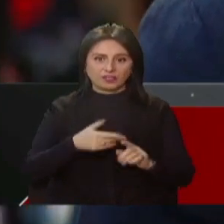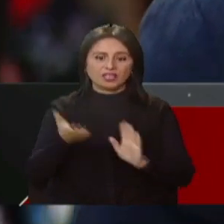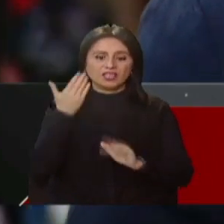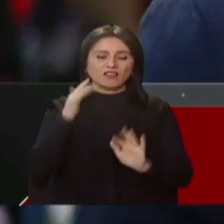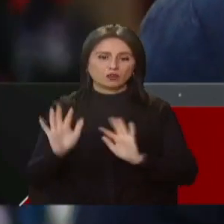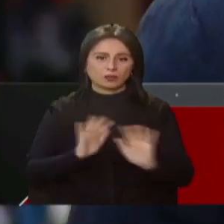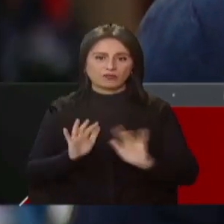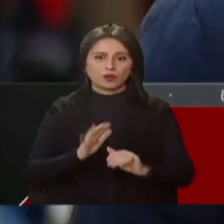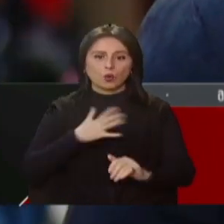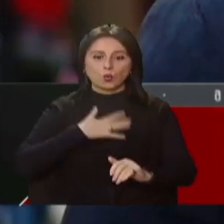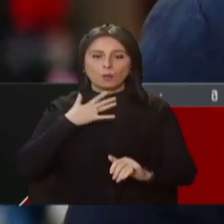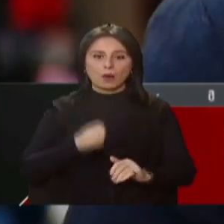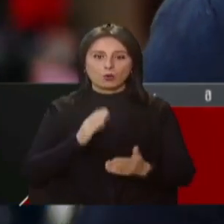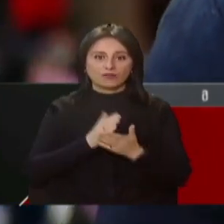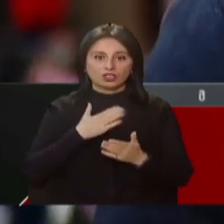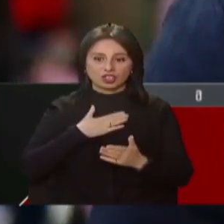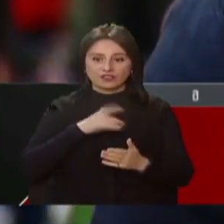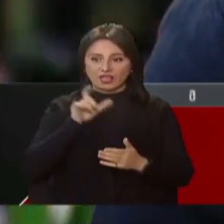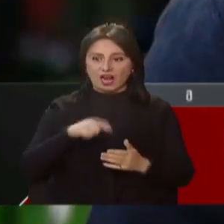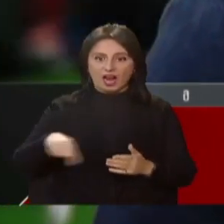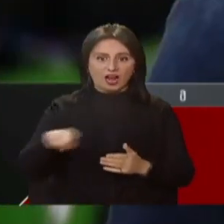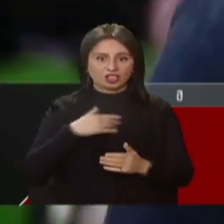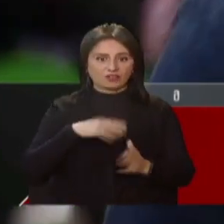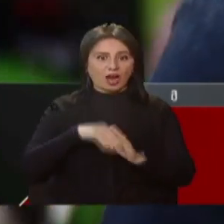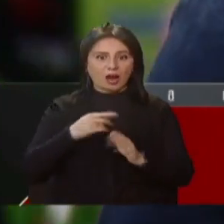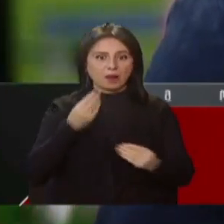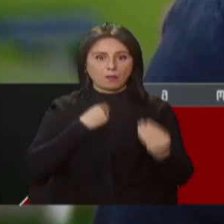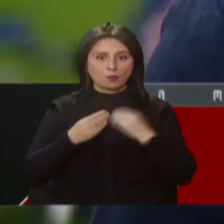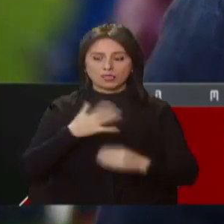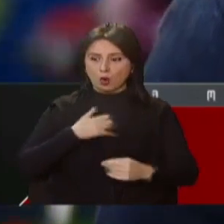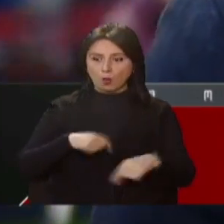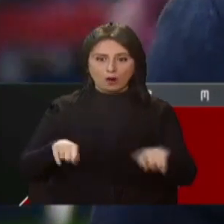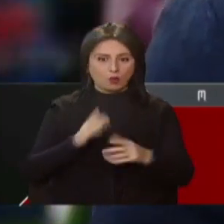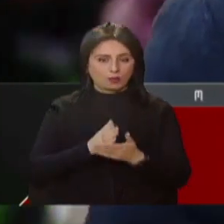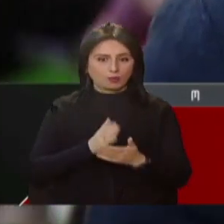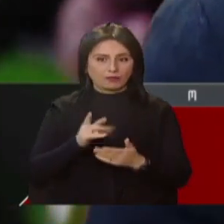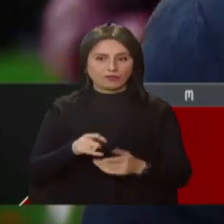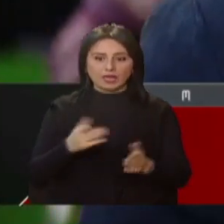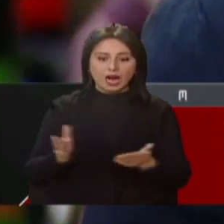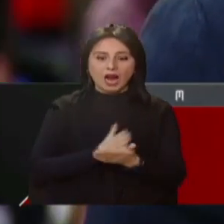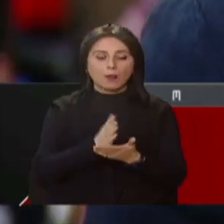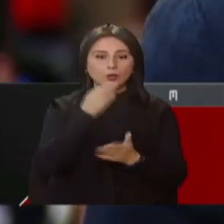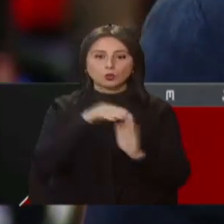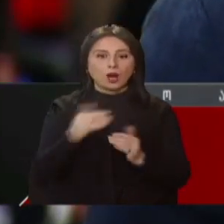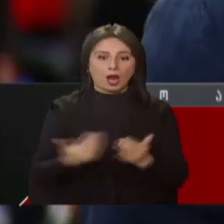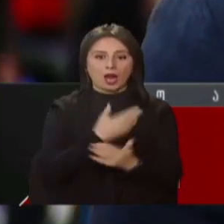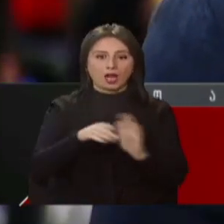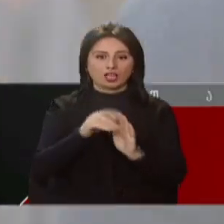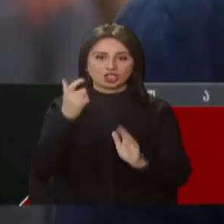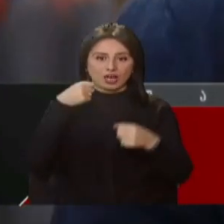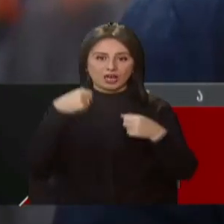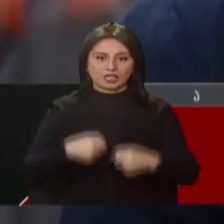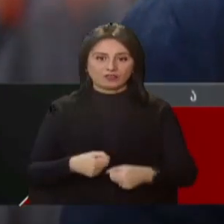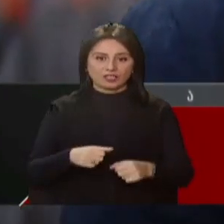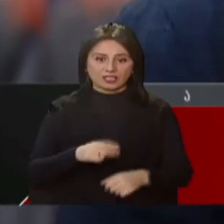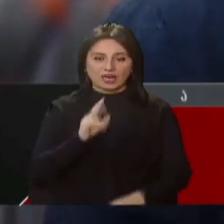ხანია მიდის. უკმაყოფილება არის ჩვენს ამომრჩევლებში და როდესაც არის უკმაყოფილება, ამ დროს საუკეთესო გამოსავალი არის ახალი არჩევნები და ლეგიტიმაცია.